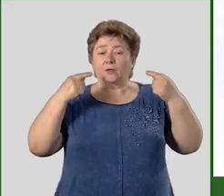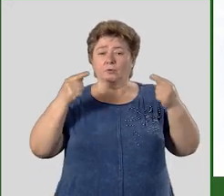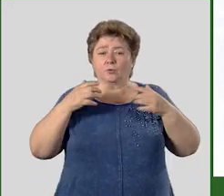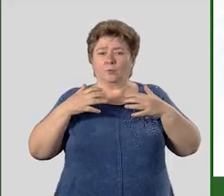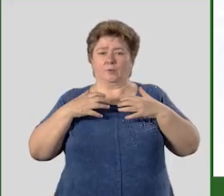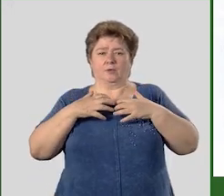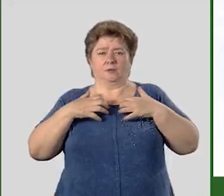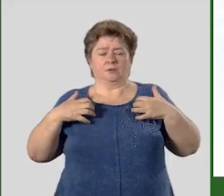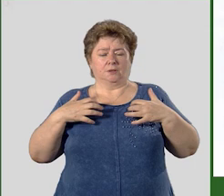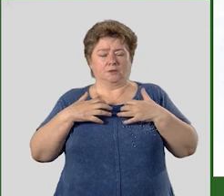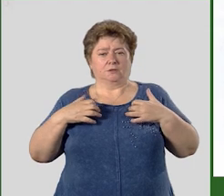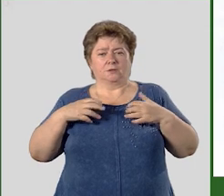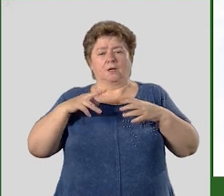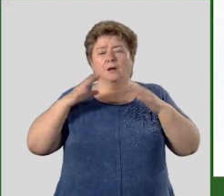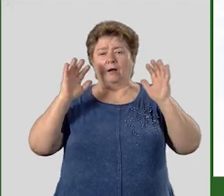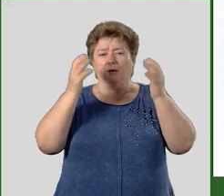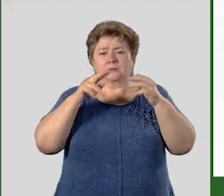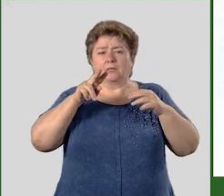Крупный хищник леса – леопард.